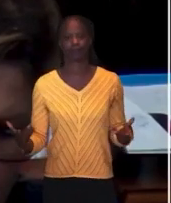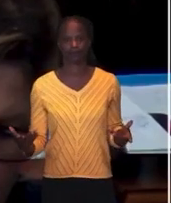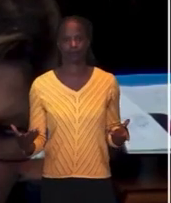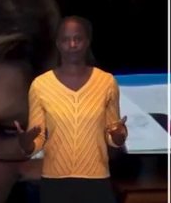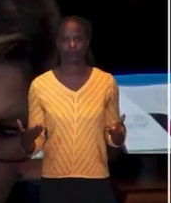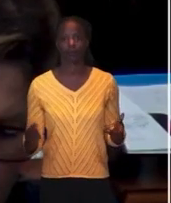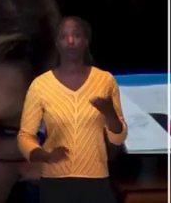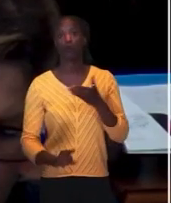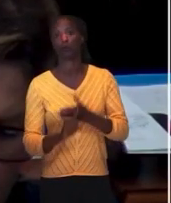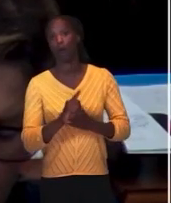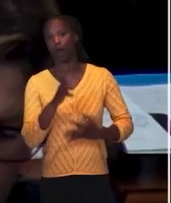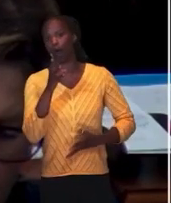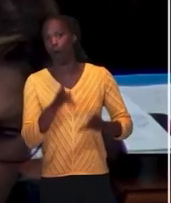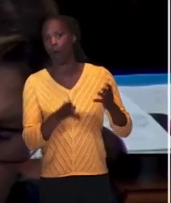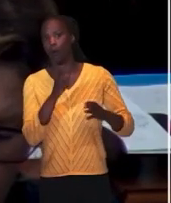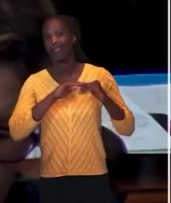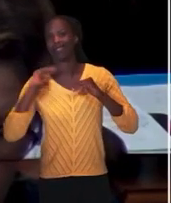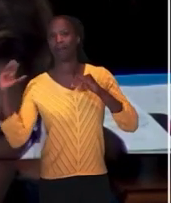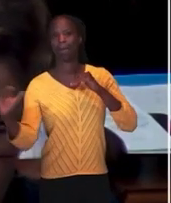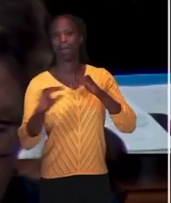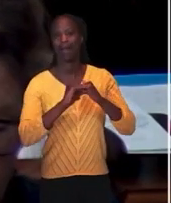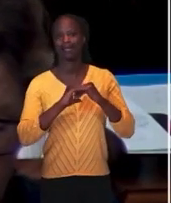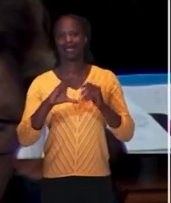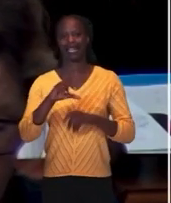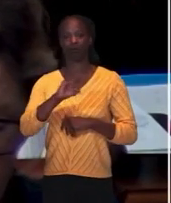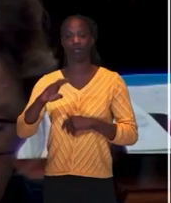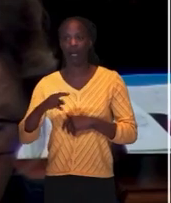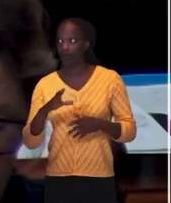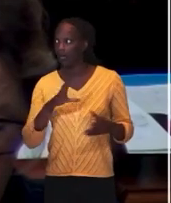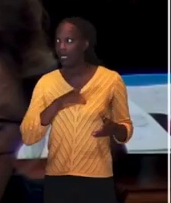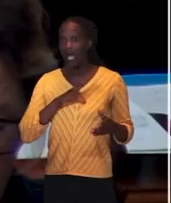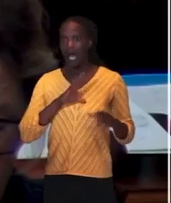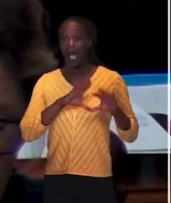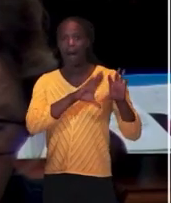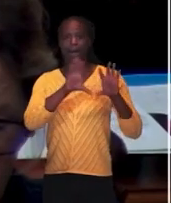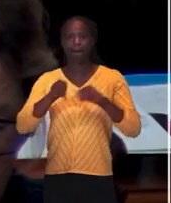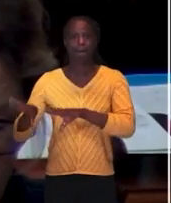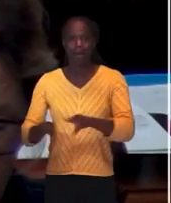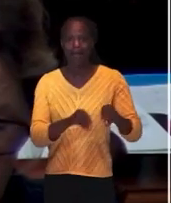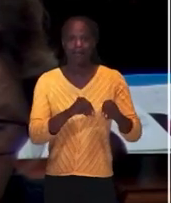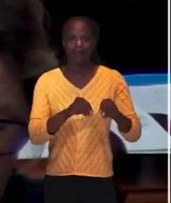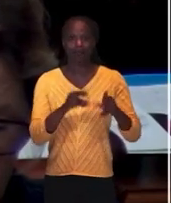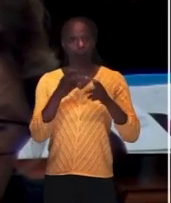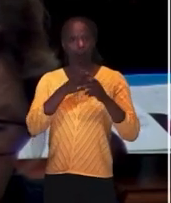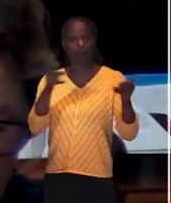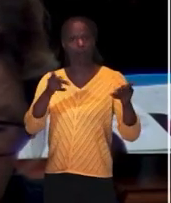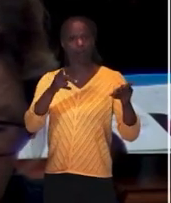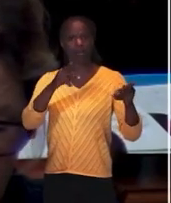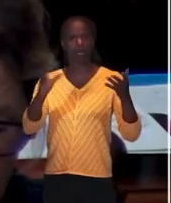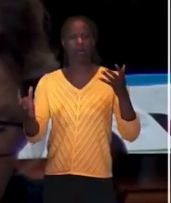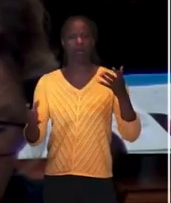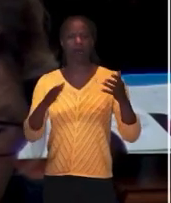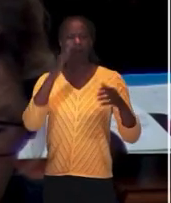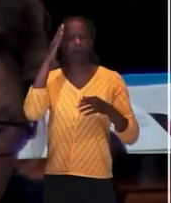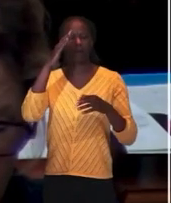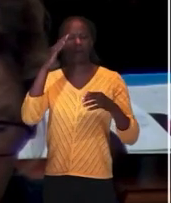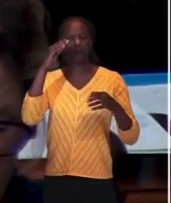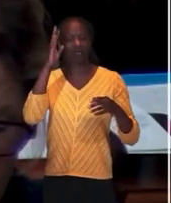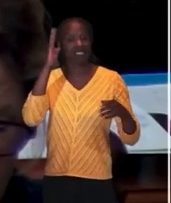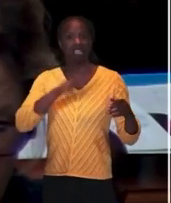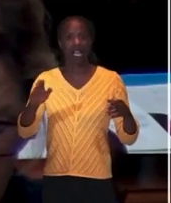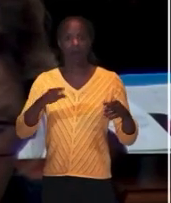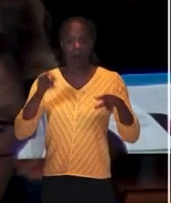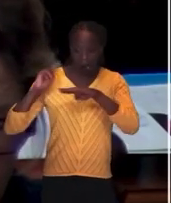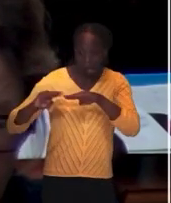l'exception peut-être de la place des Capucins, quel espace public emblématique aura été rénové avec succès. Et je sais que même si